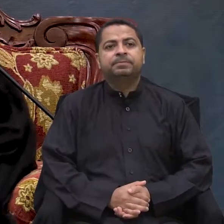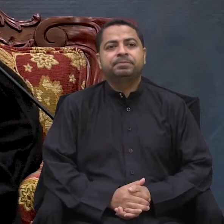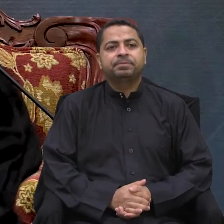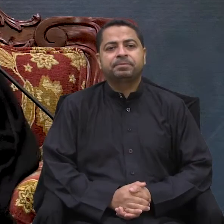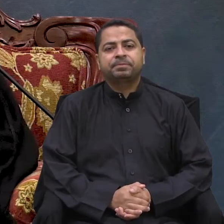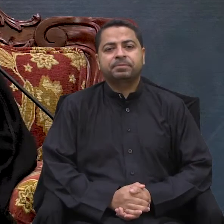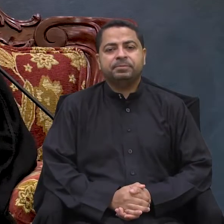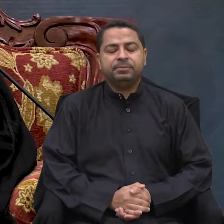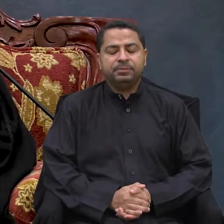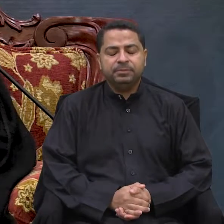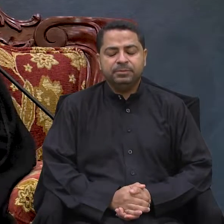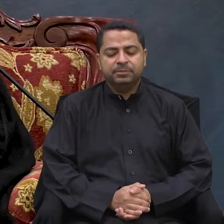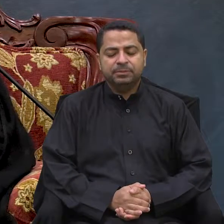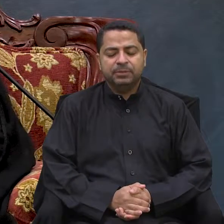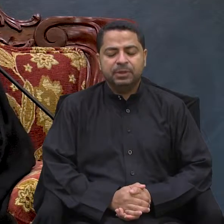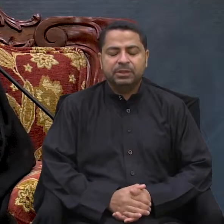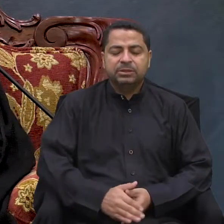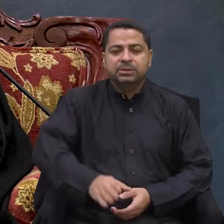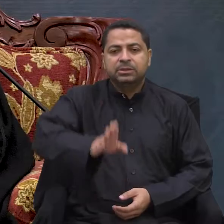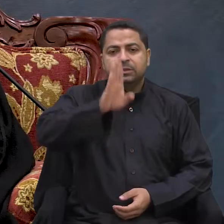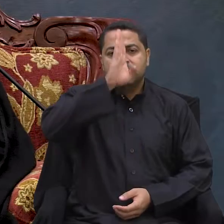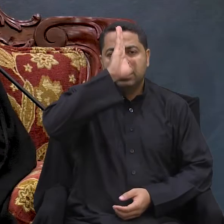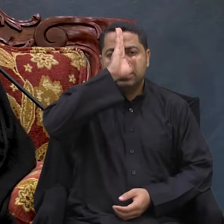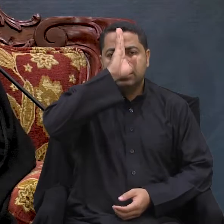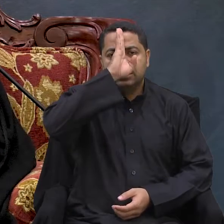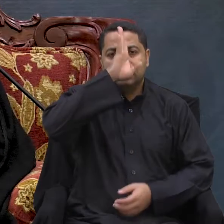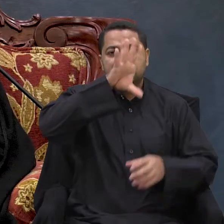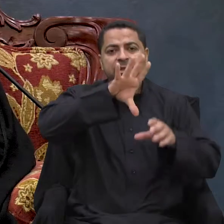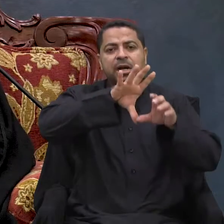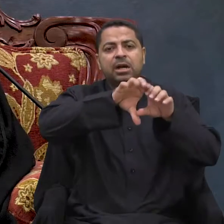عندها ظل حسين